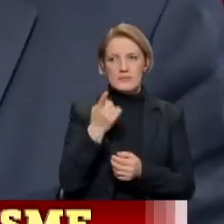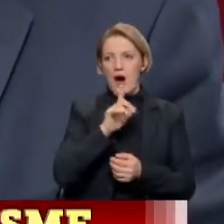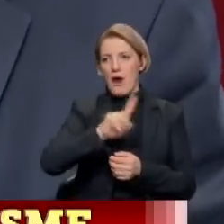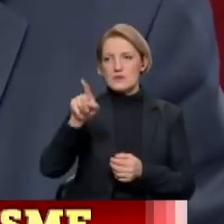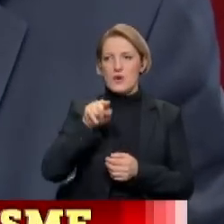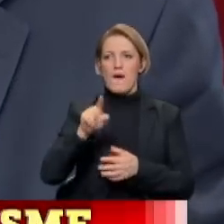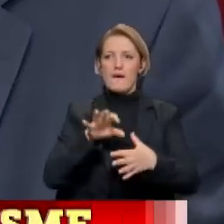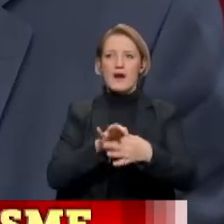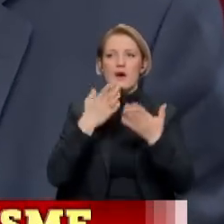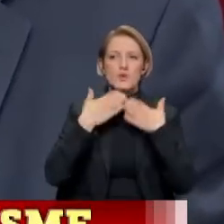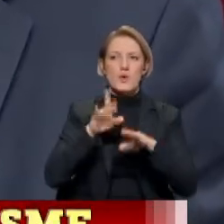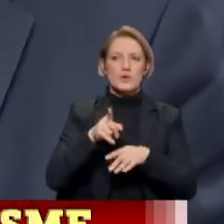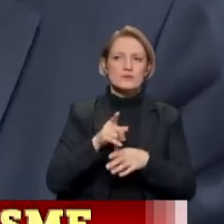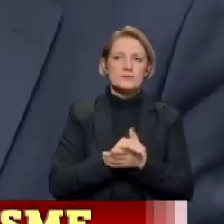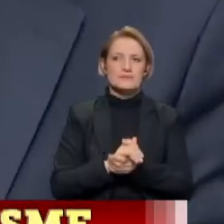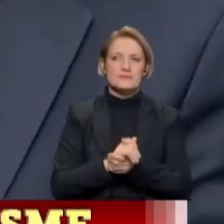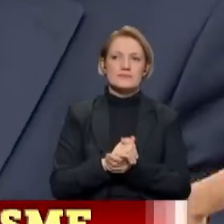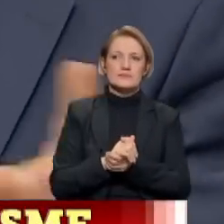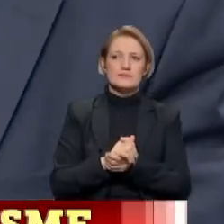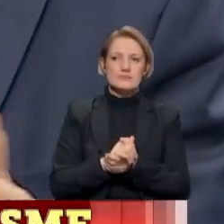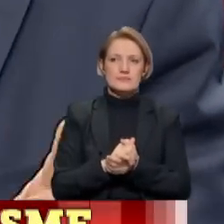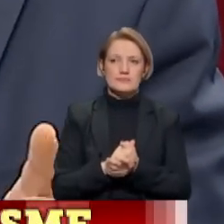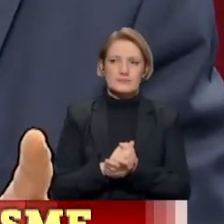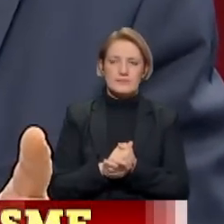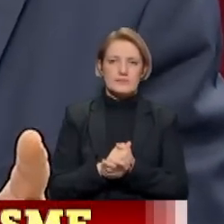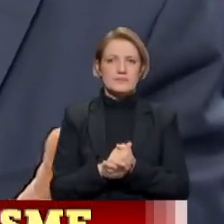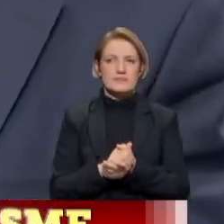ilgisi yok, bunu kıyaslamayın sözlerine ne diyorsunuz AK Partililerin?